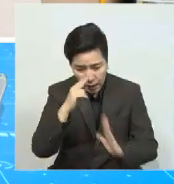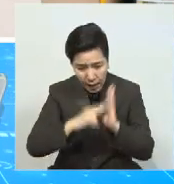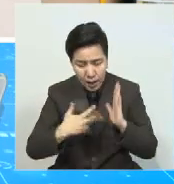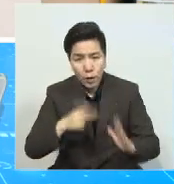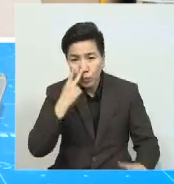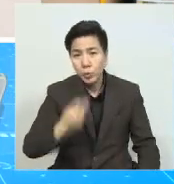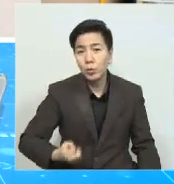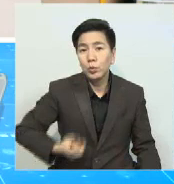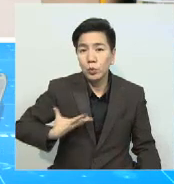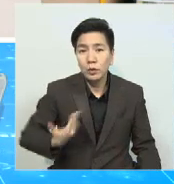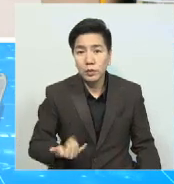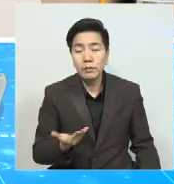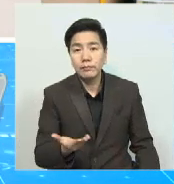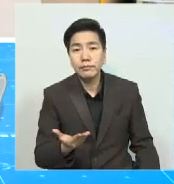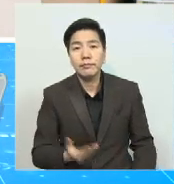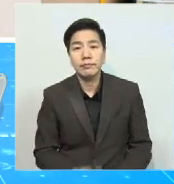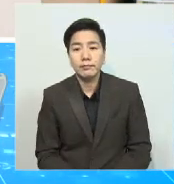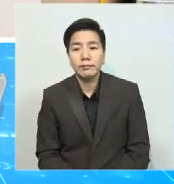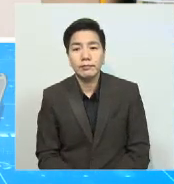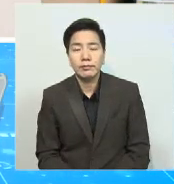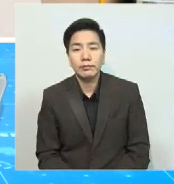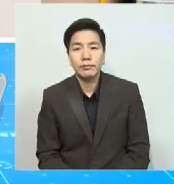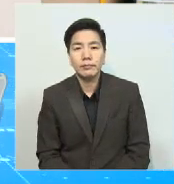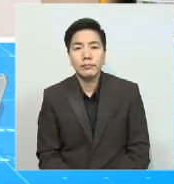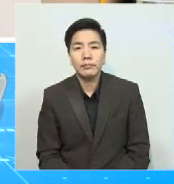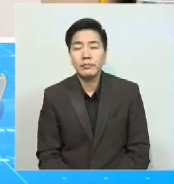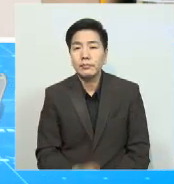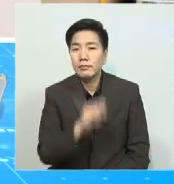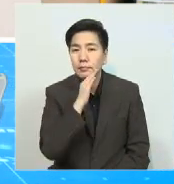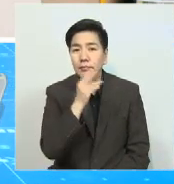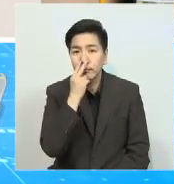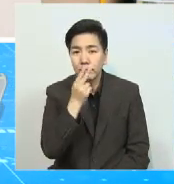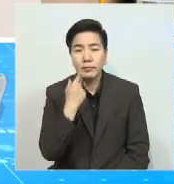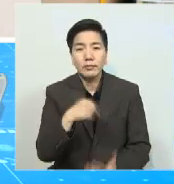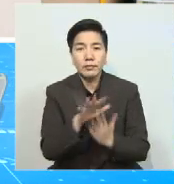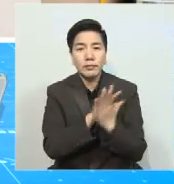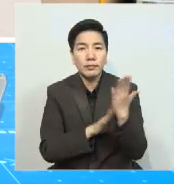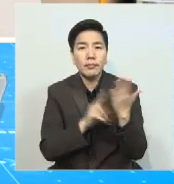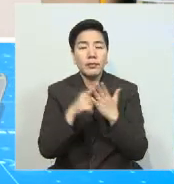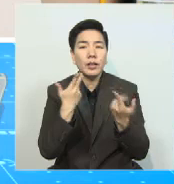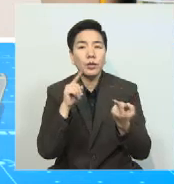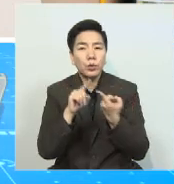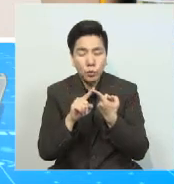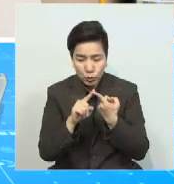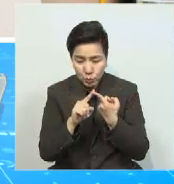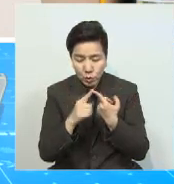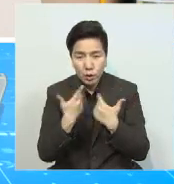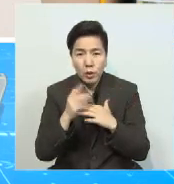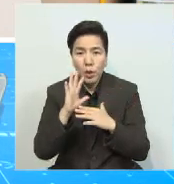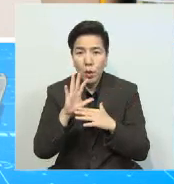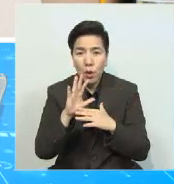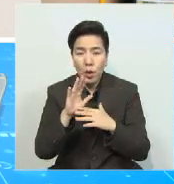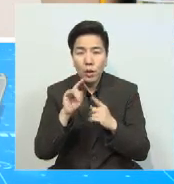านแล้วหลายคนตกใจอะค่ะ คืออย่างนี้นะครับถ้าดูเนี่ยจะเห็นว่าเป็นประเทศแถบทางภาคทางอะไรแถบตะวัน